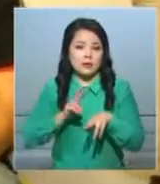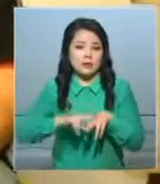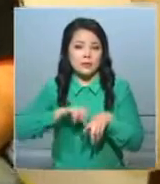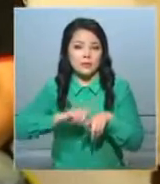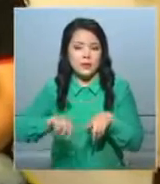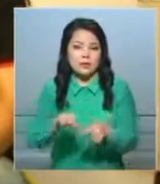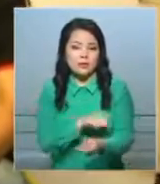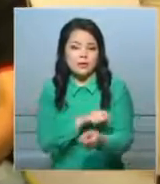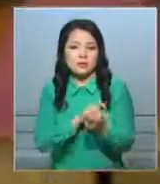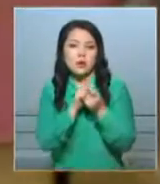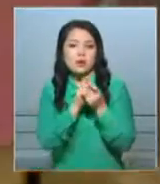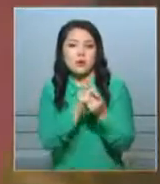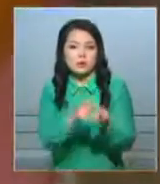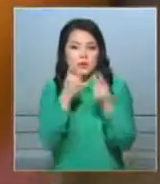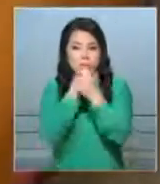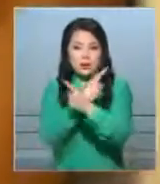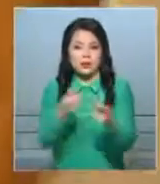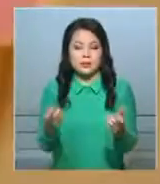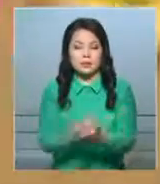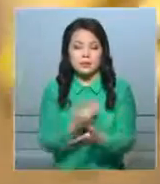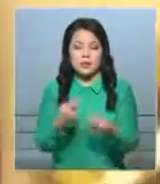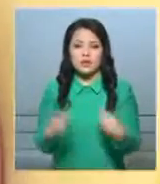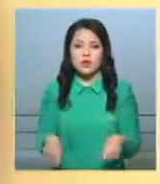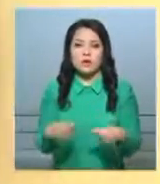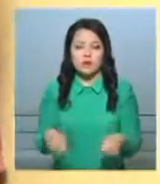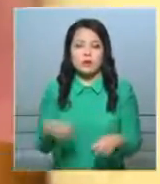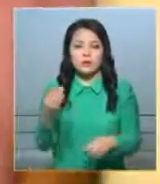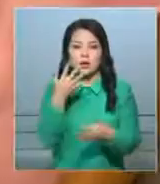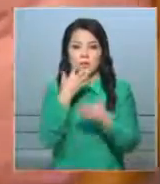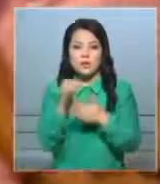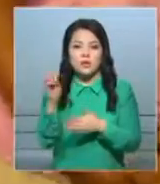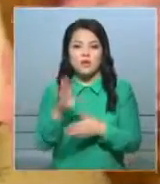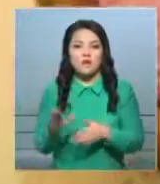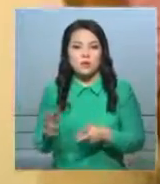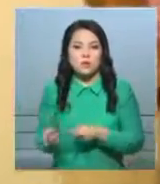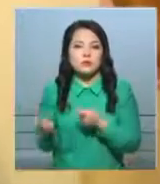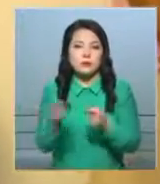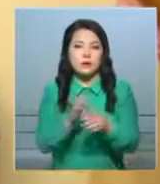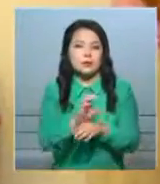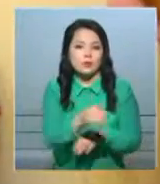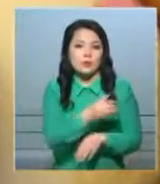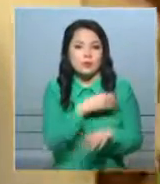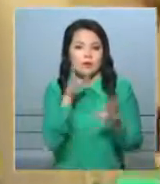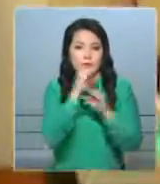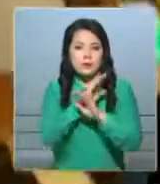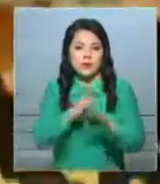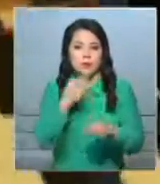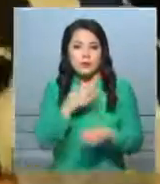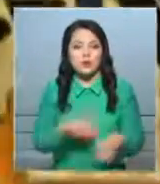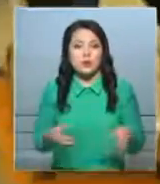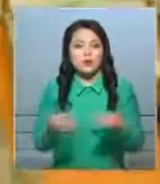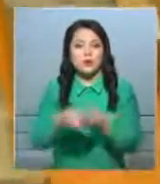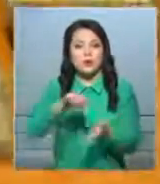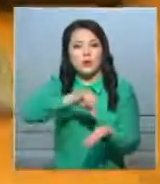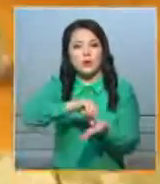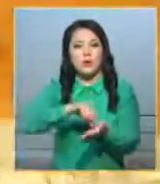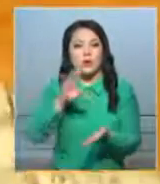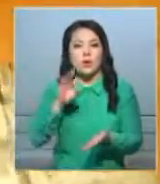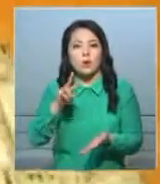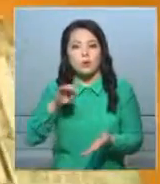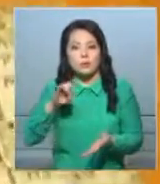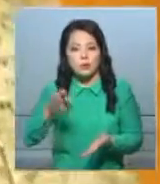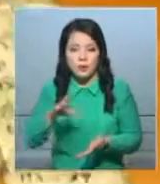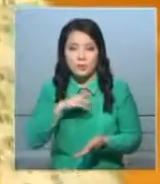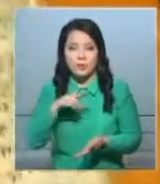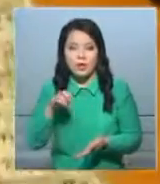күресетін жергілікті ұйымның мәліметі бойынша бұл тауар Еуропаға жөнелтілмек болған. Айта кету керек, өткен жылы Біріккен Ұлттар ұйымы Колумбия мен Перуда